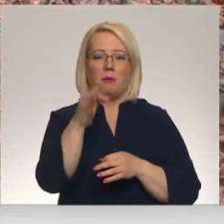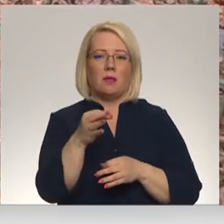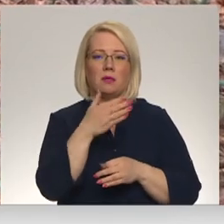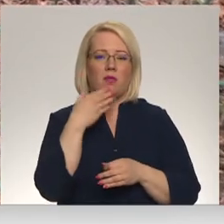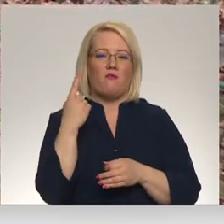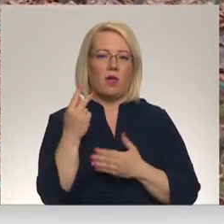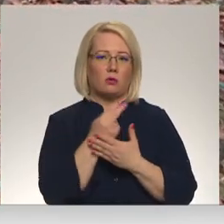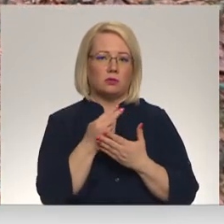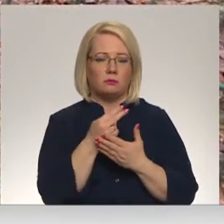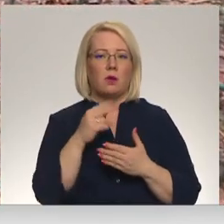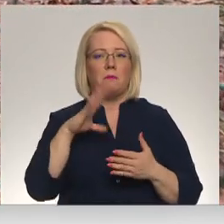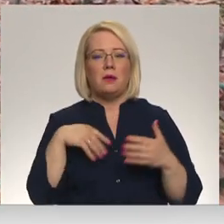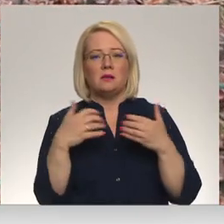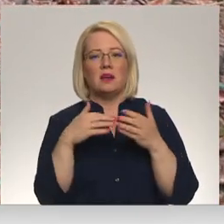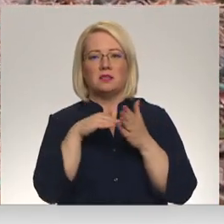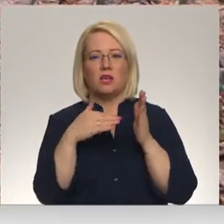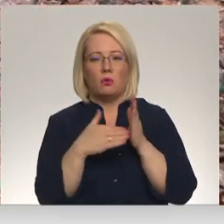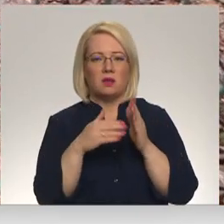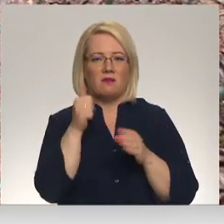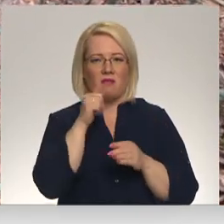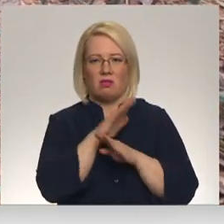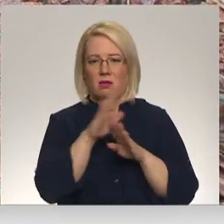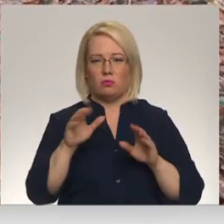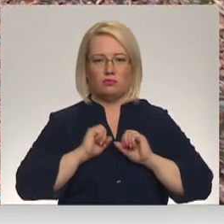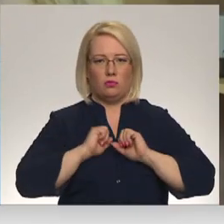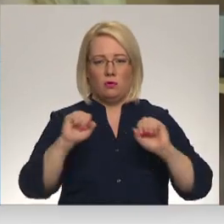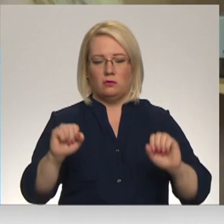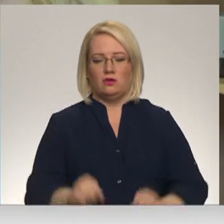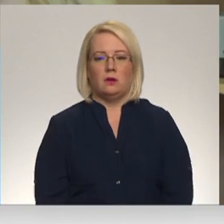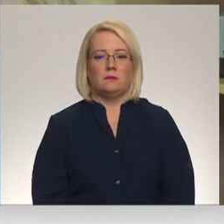Apzinās, ka arī pēckara situācija netik drīz būs droša.